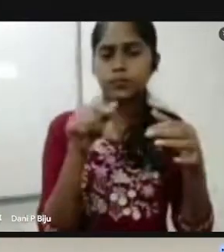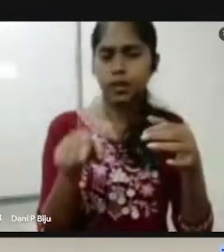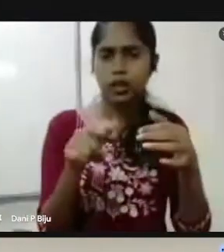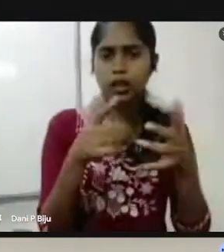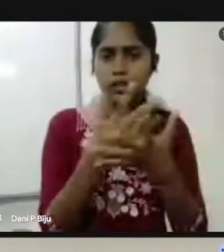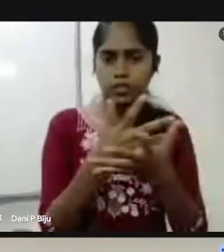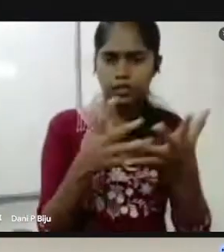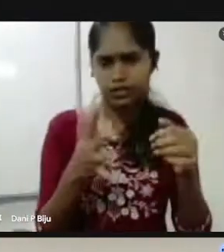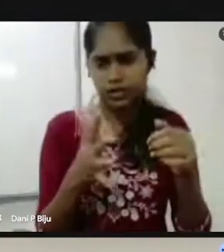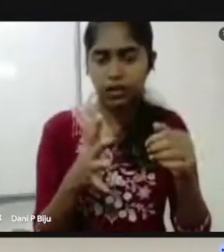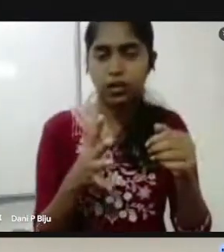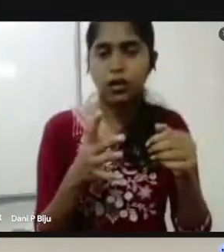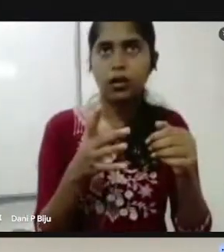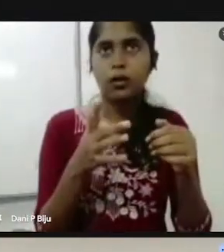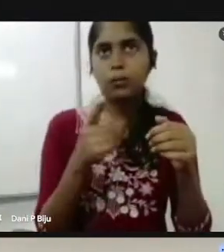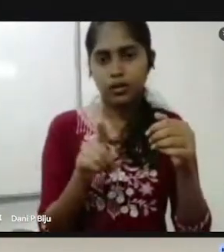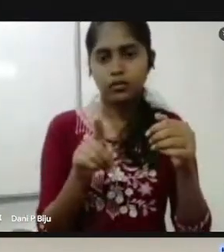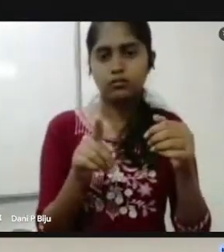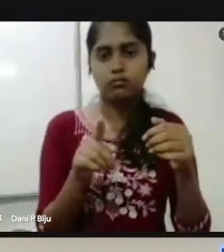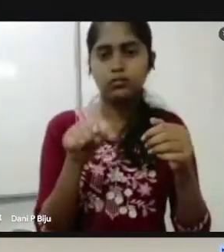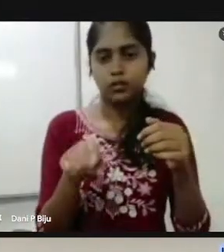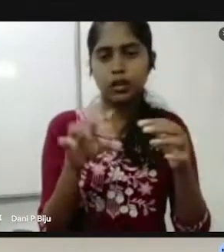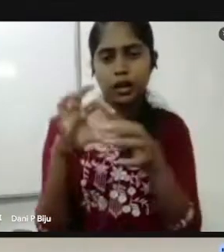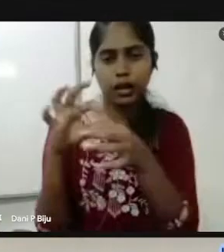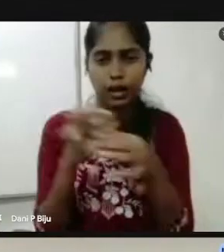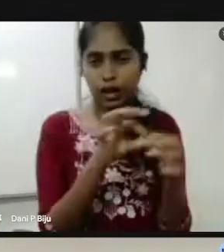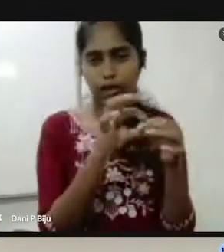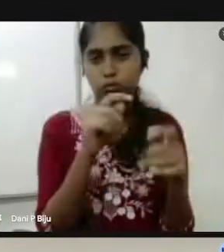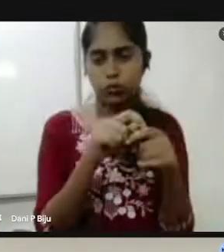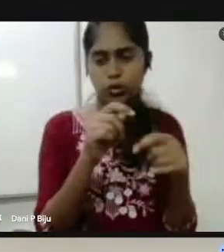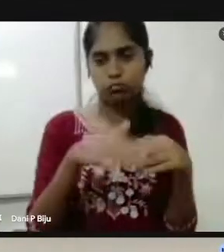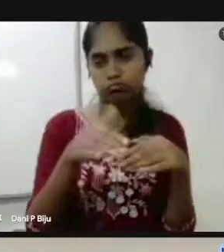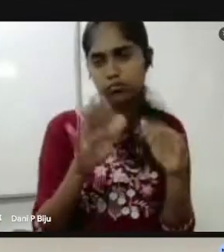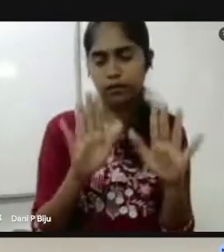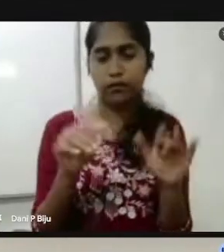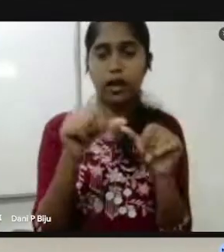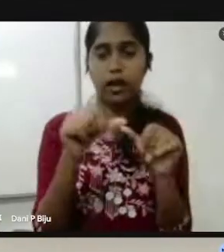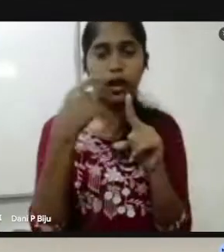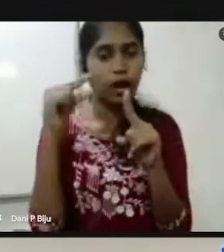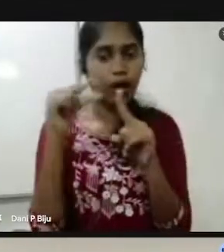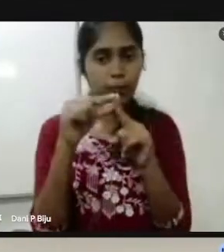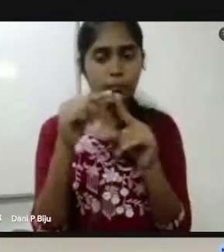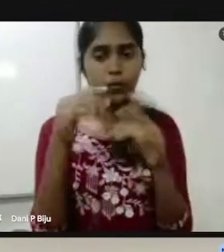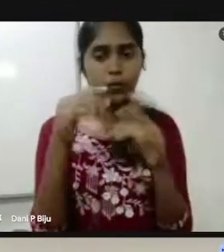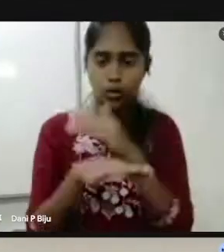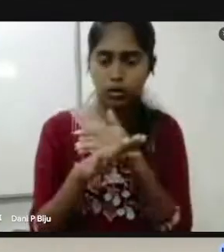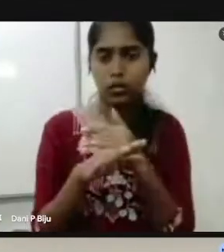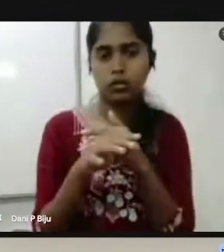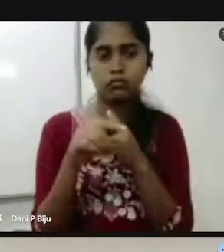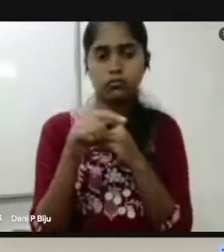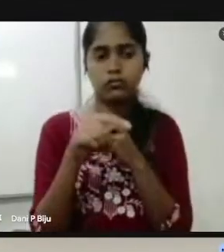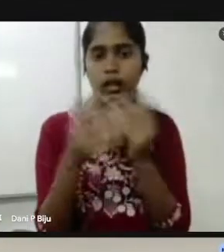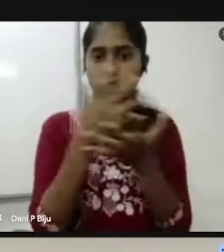ആ പ്രപ്പോസലൊക്കെ നമ്മൾ കൊടുക്കാൻ ശ്രമിക്കുന്നുണ്ട്. ബട്ട് ആസ് ഓഫ് നൗ അഡിപ് സ്കീമിനകത്ത് നമുക്ക് ഡിവൈസസ് അവൈലബിൾ